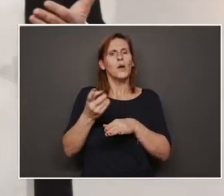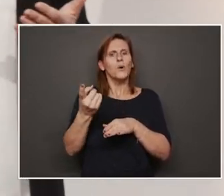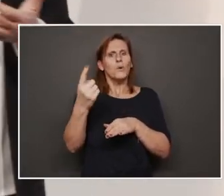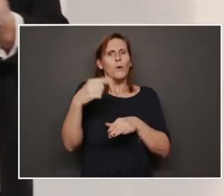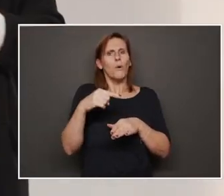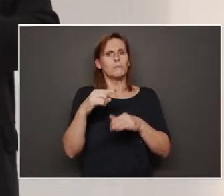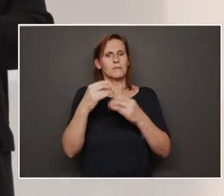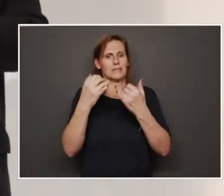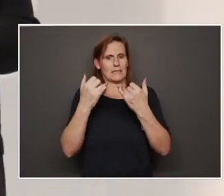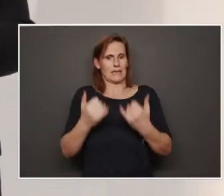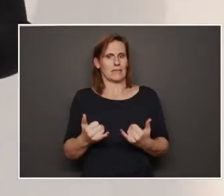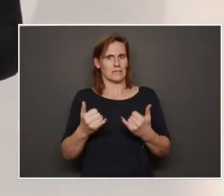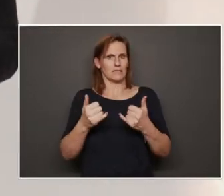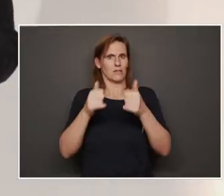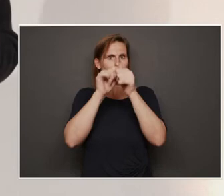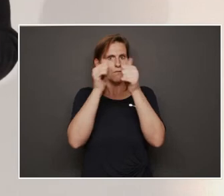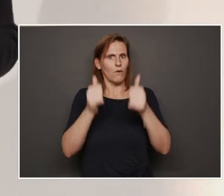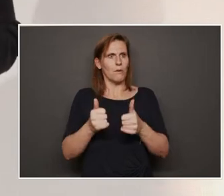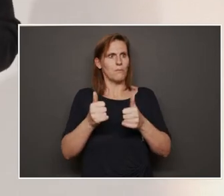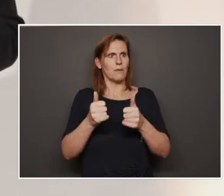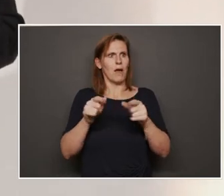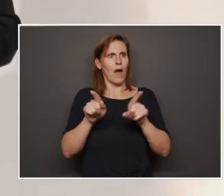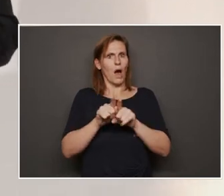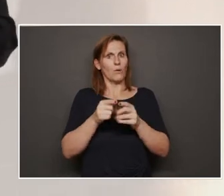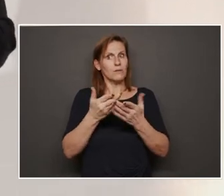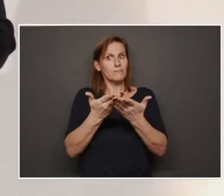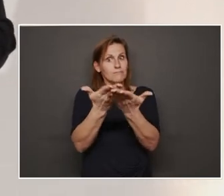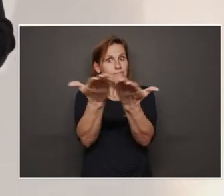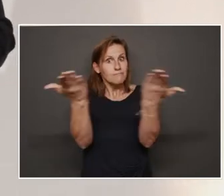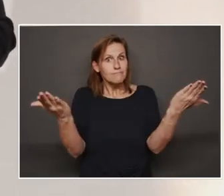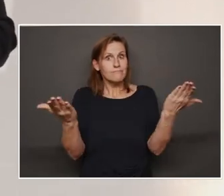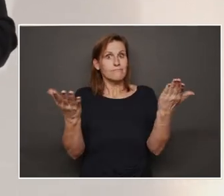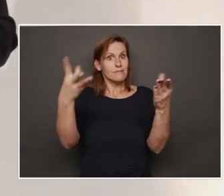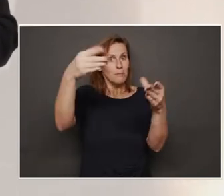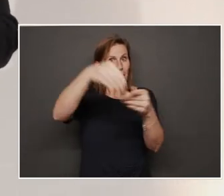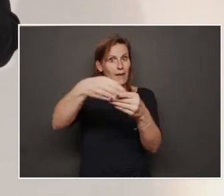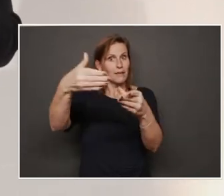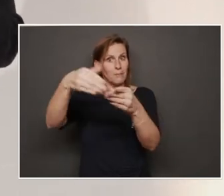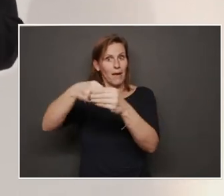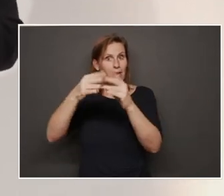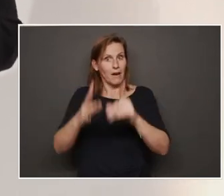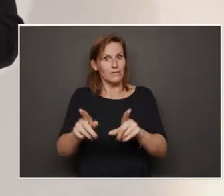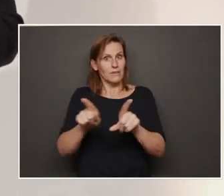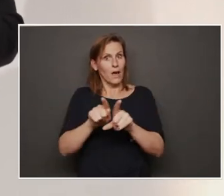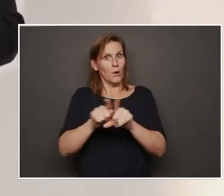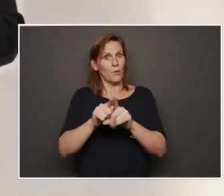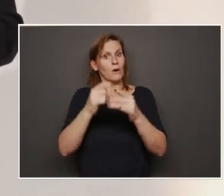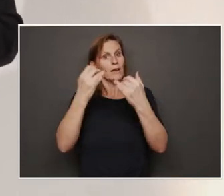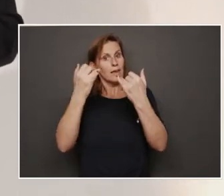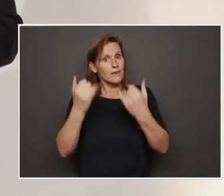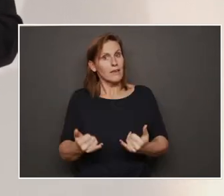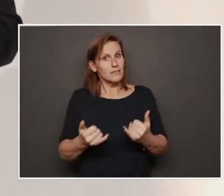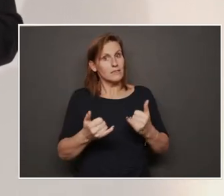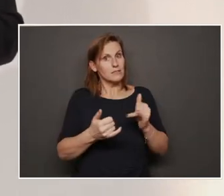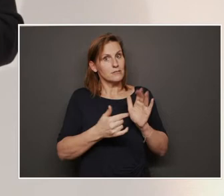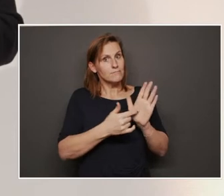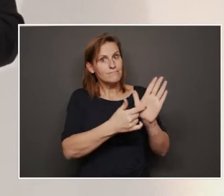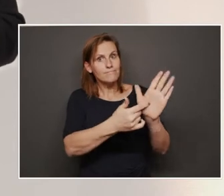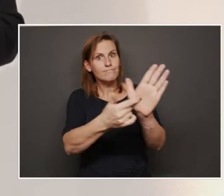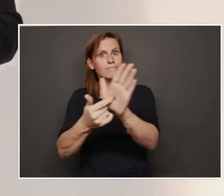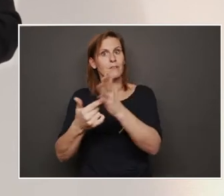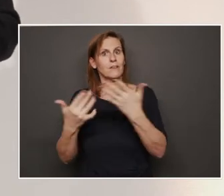dieses Format auch Ihnen es ermöglicht, sich zu beteiligen. Und im Folgenden darf ich Ihnen